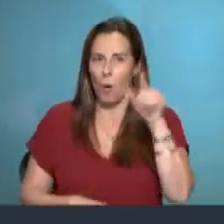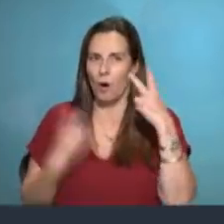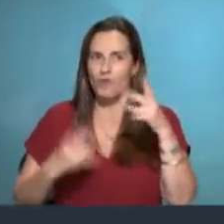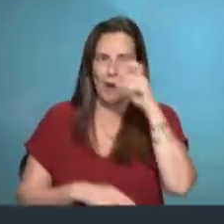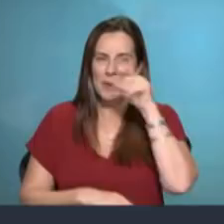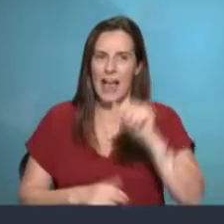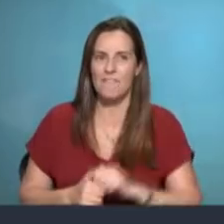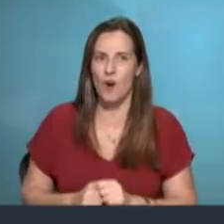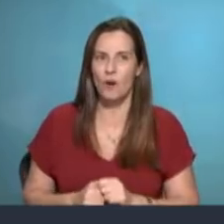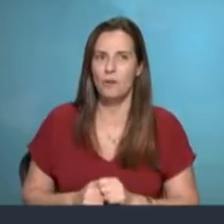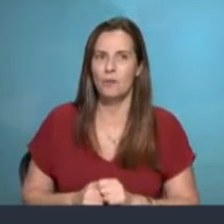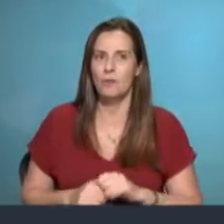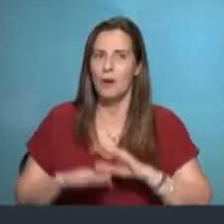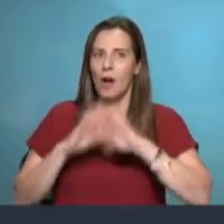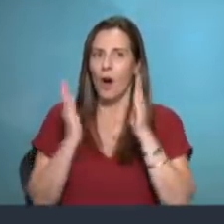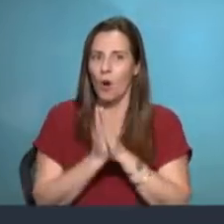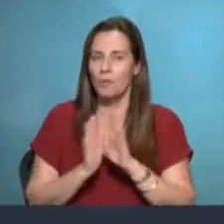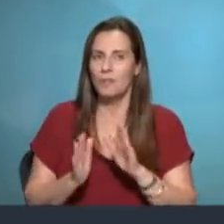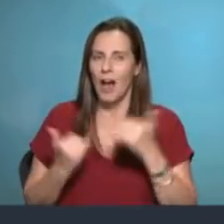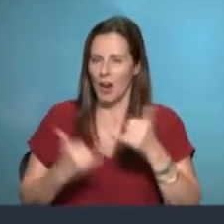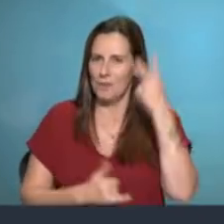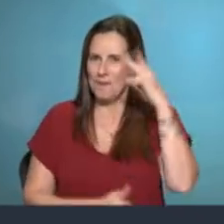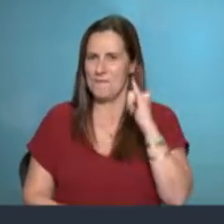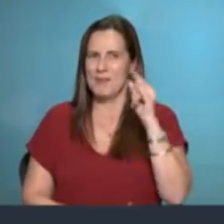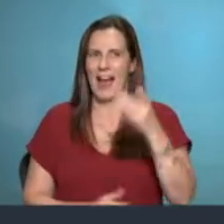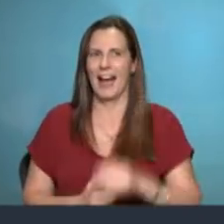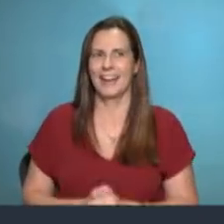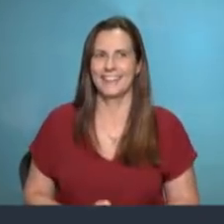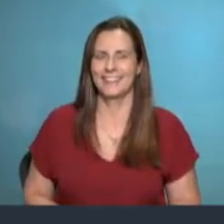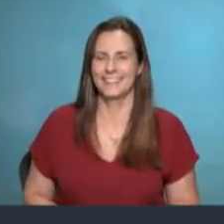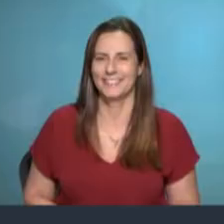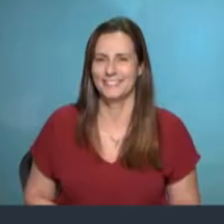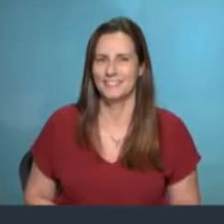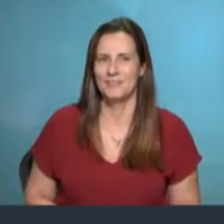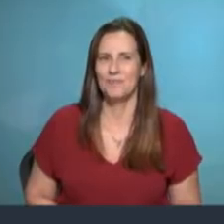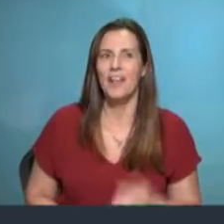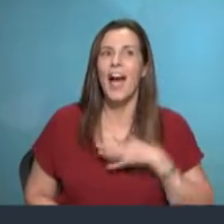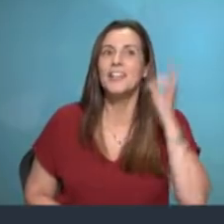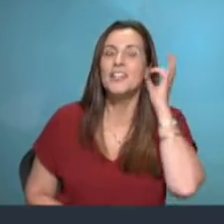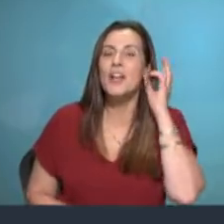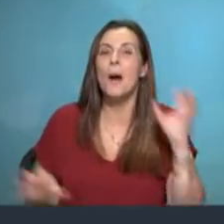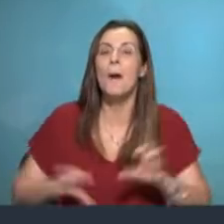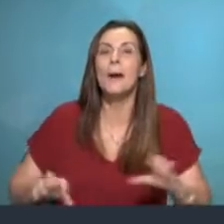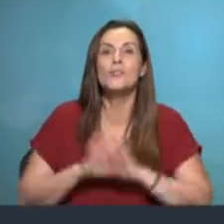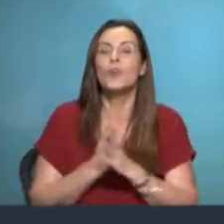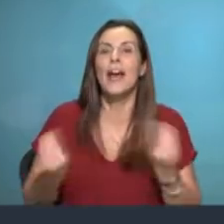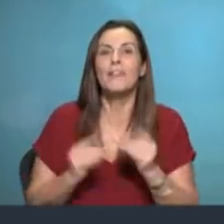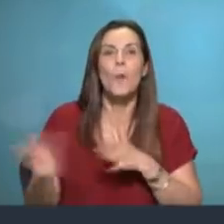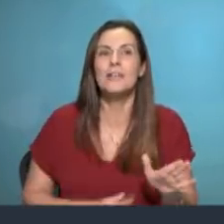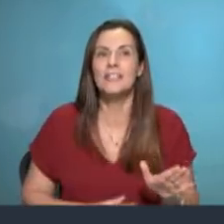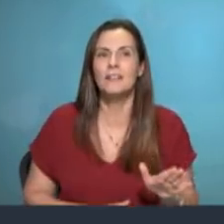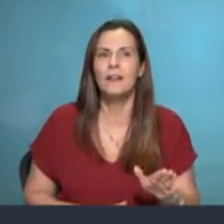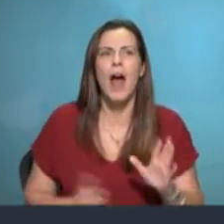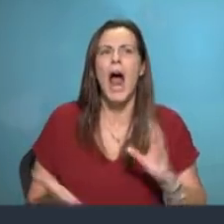بيافو. تصور تصبت كله. طب انا مبين مياك. انا عايشه عشان مرجزه كل ده بر له بسدر. يعني ليش